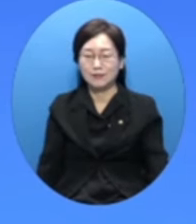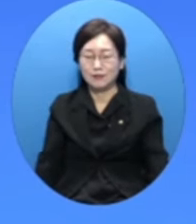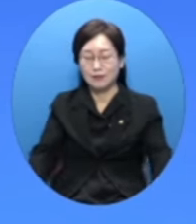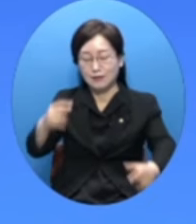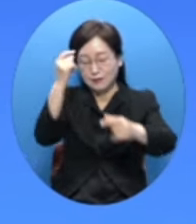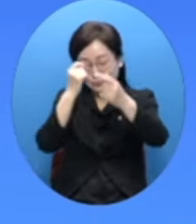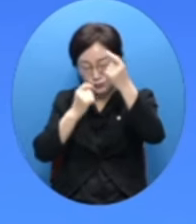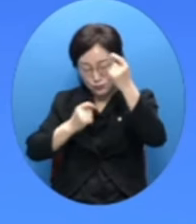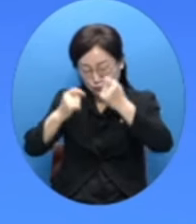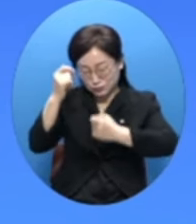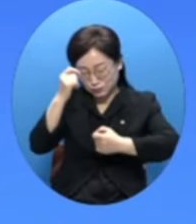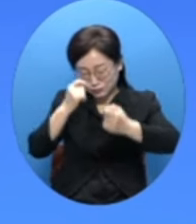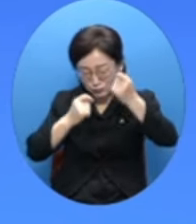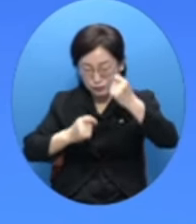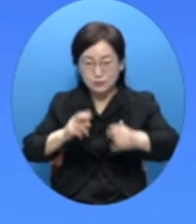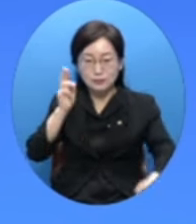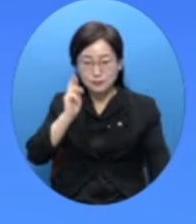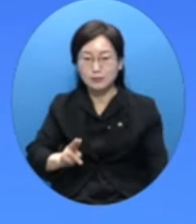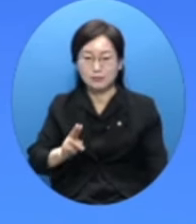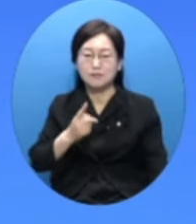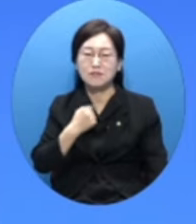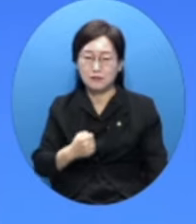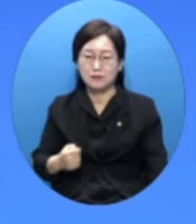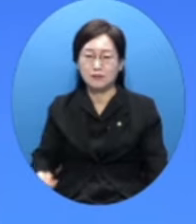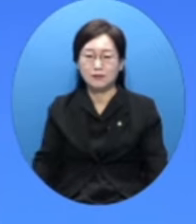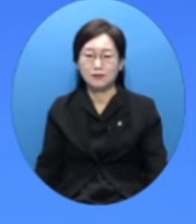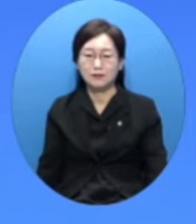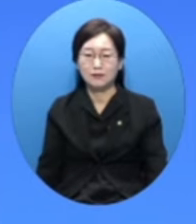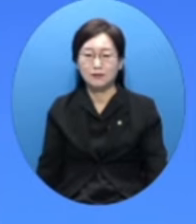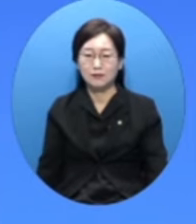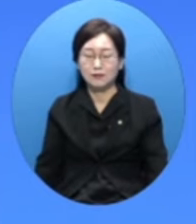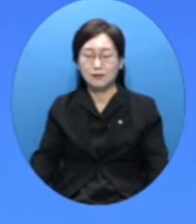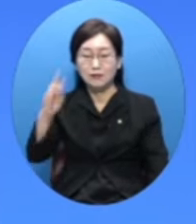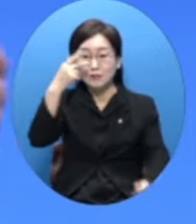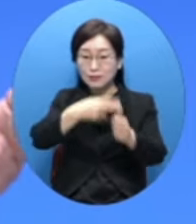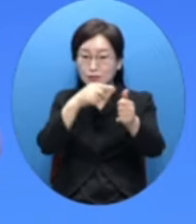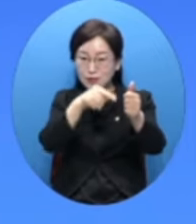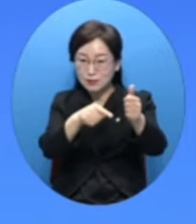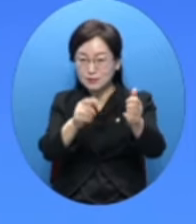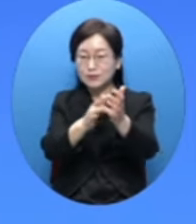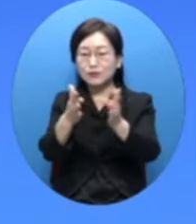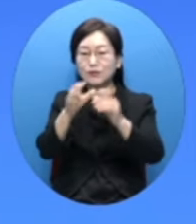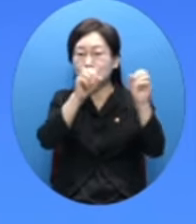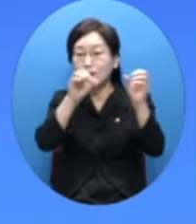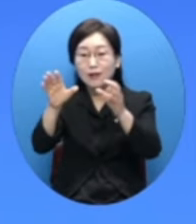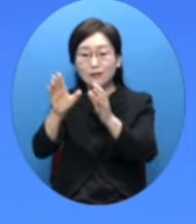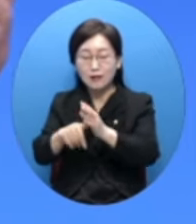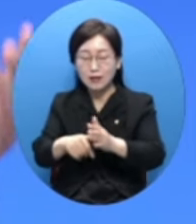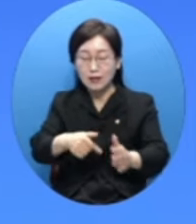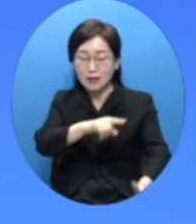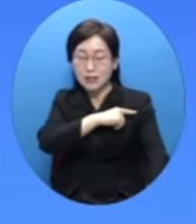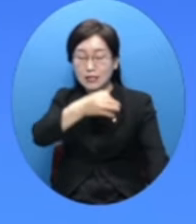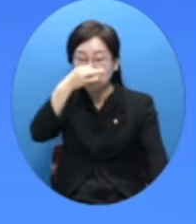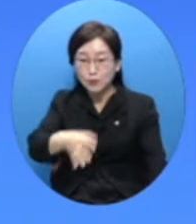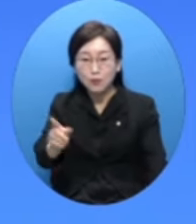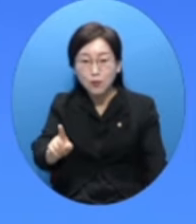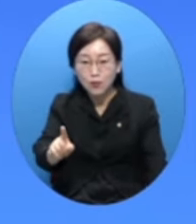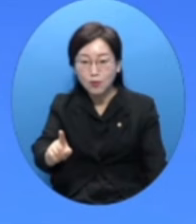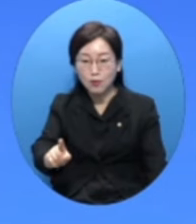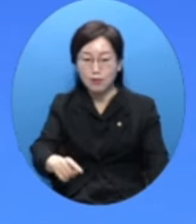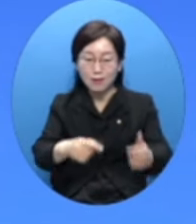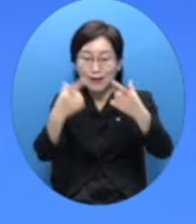눈물의 골짜기의 삶이었던 것이었습니다. 사도 바울이 예수님을 전할 때 가장 힘들었던 것은 자기의